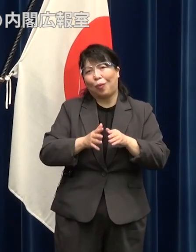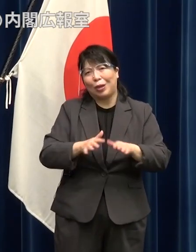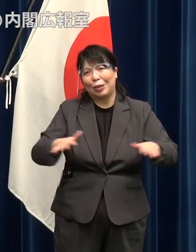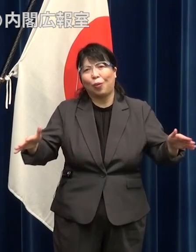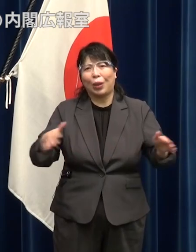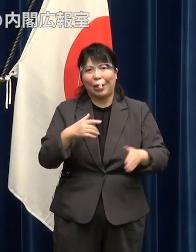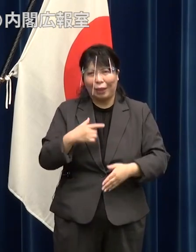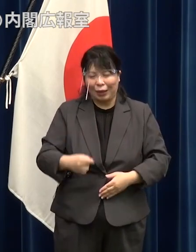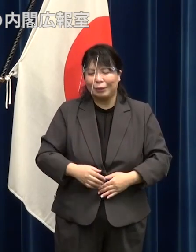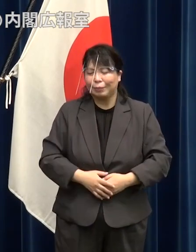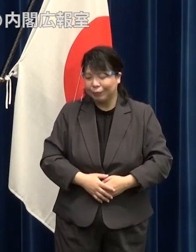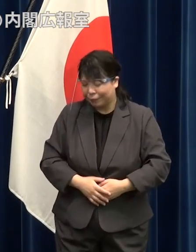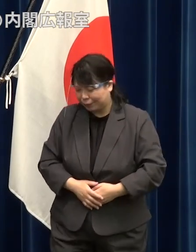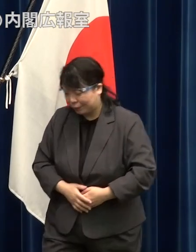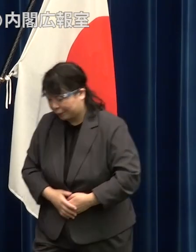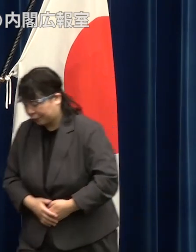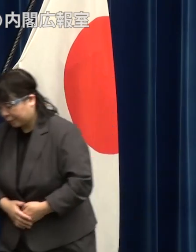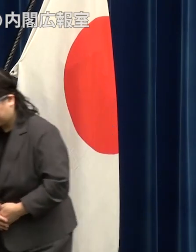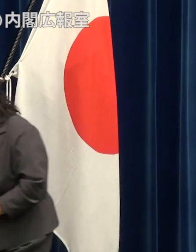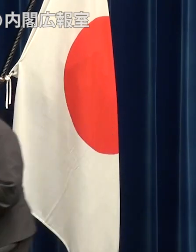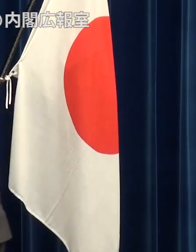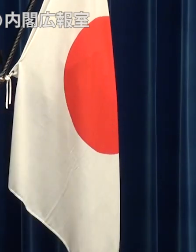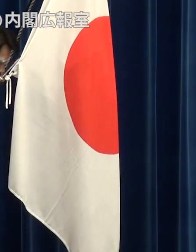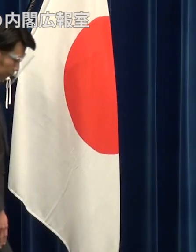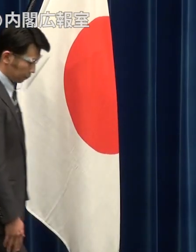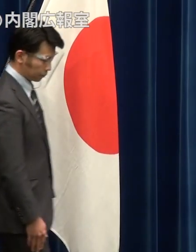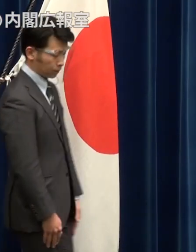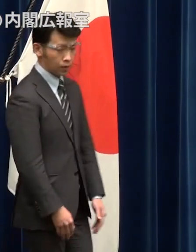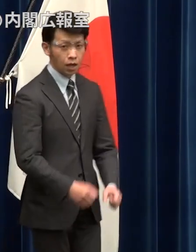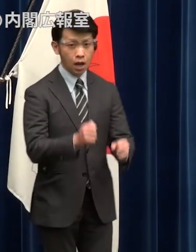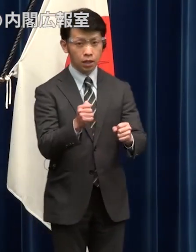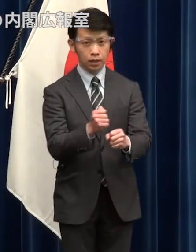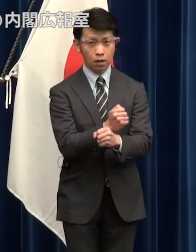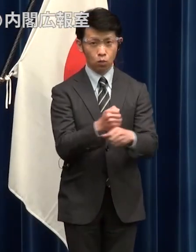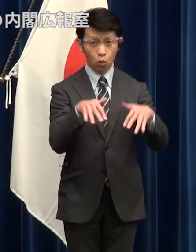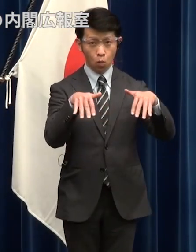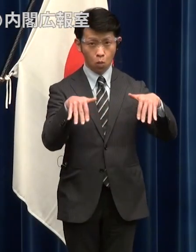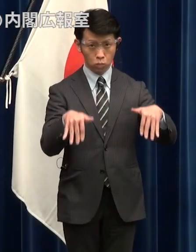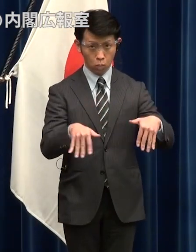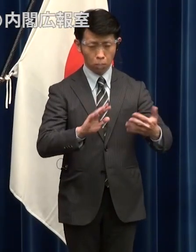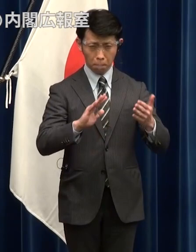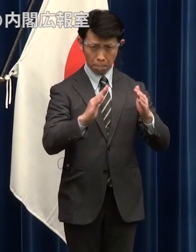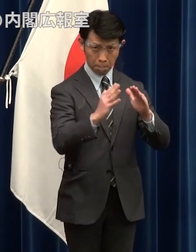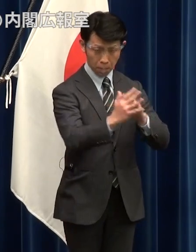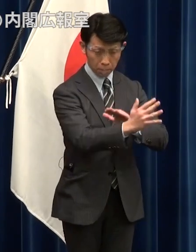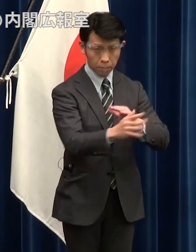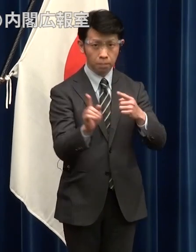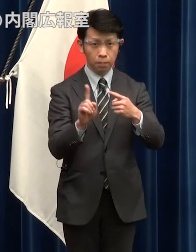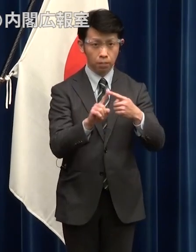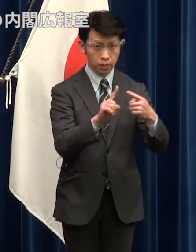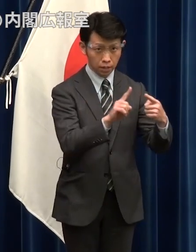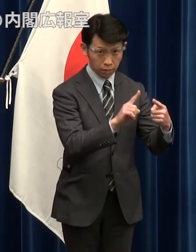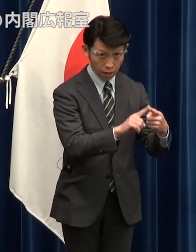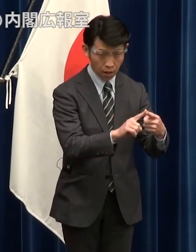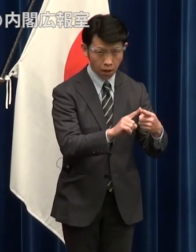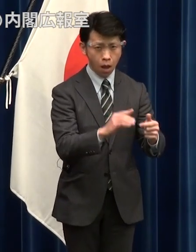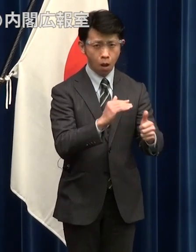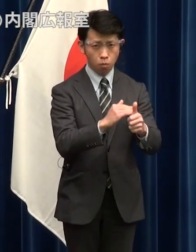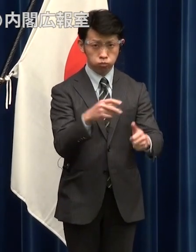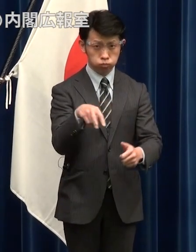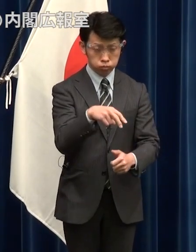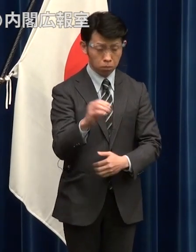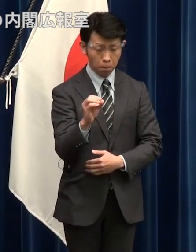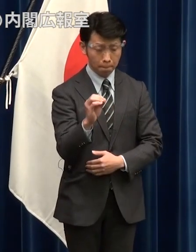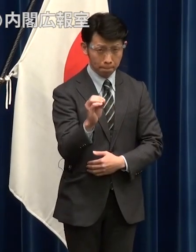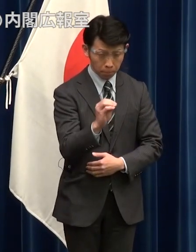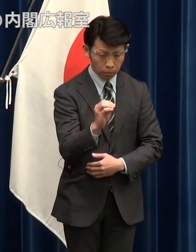ります。産業構造の大きな変革に合わせて、失業なき労働移動を進